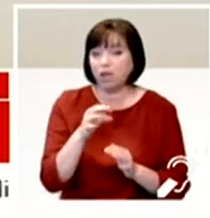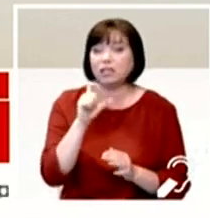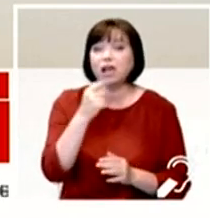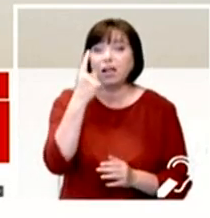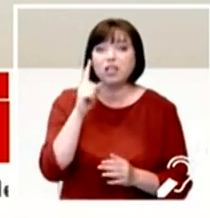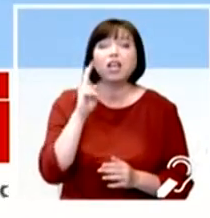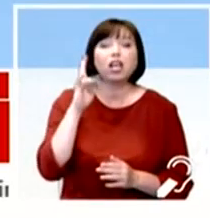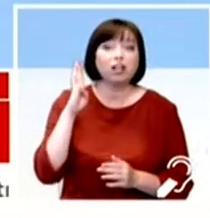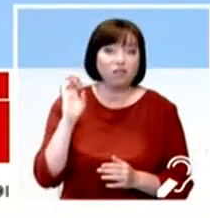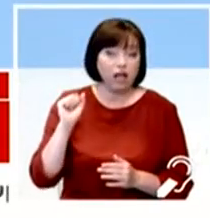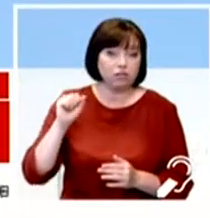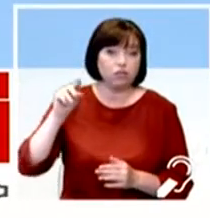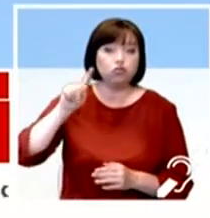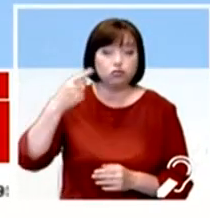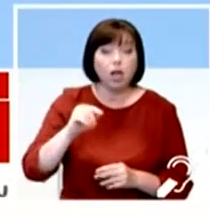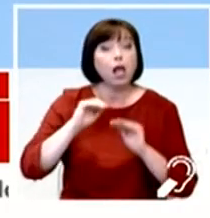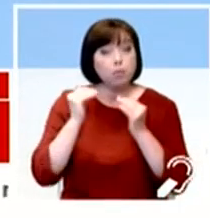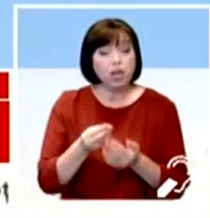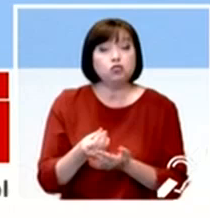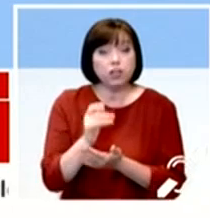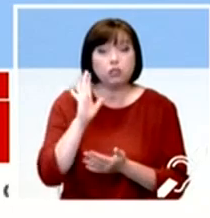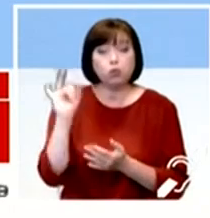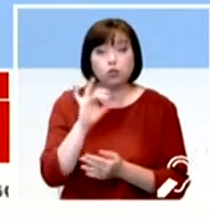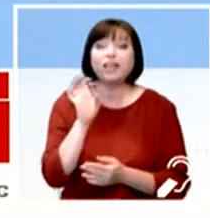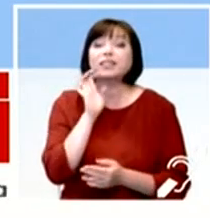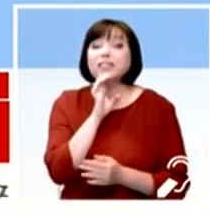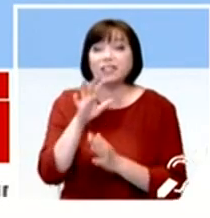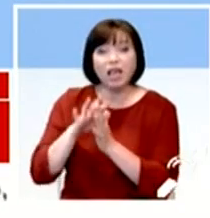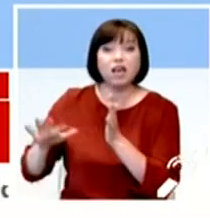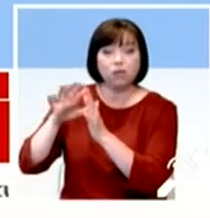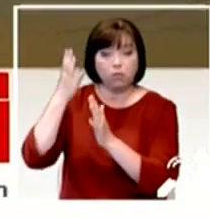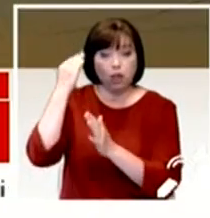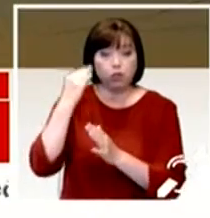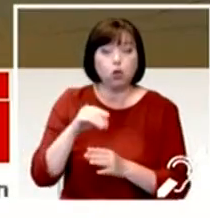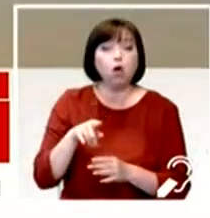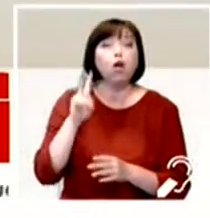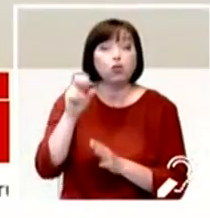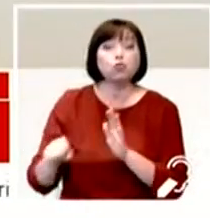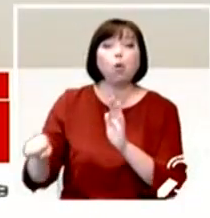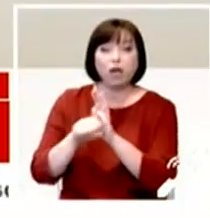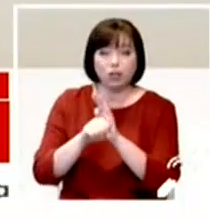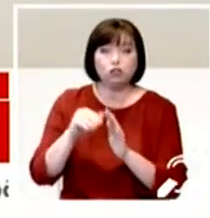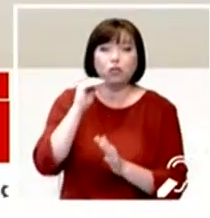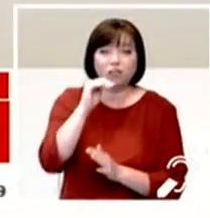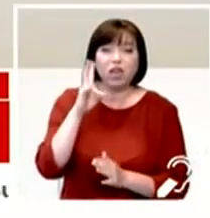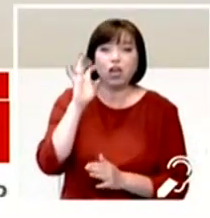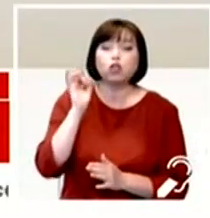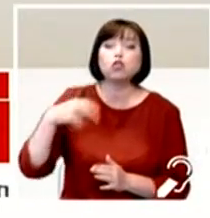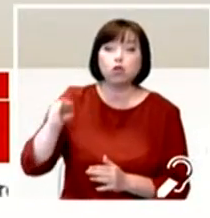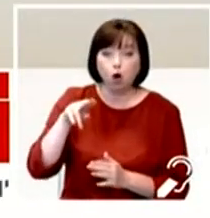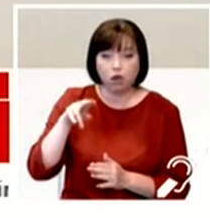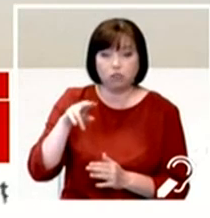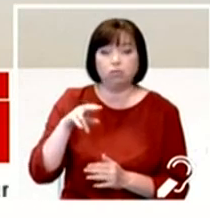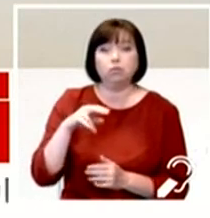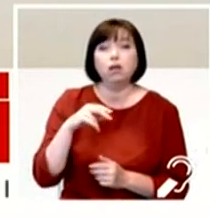un kilowatt-oră. Mai puțin vor plăti și consumatorii din nordul Republicii Moldova. Cei conectați la Societatea de Furnizare